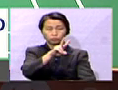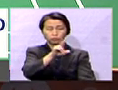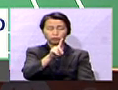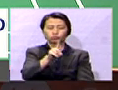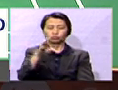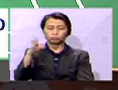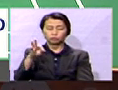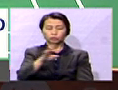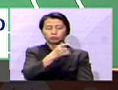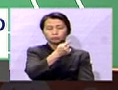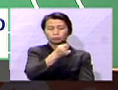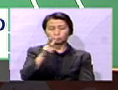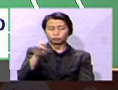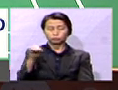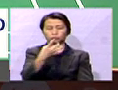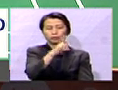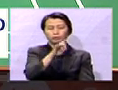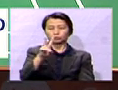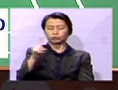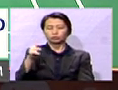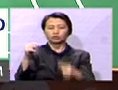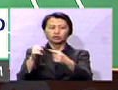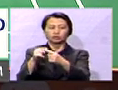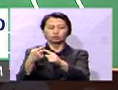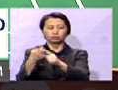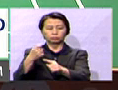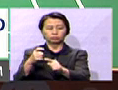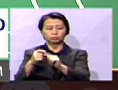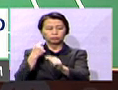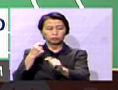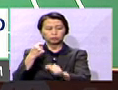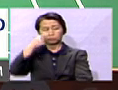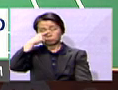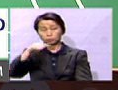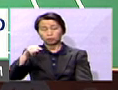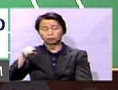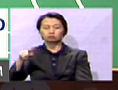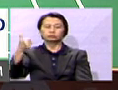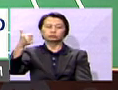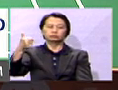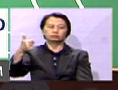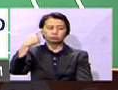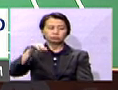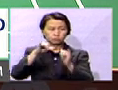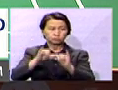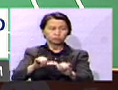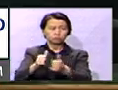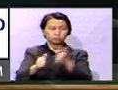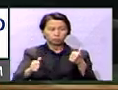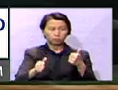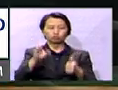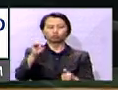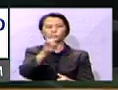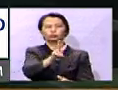21-9, 11-21 dan 18-21 kepada Putita Supachirakul dan Sapsiri Teratanachi untuk kekal ketinggalan